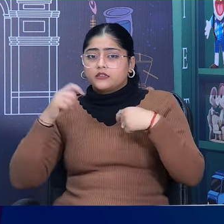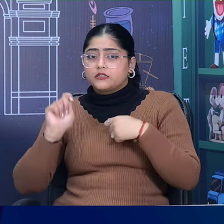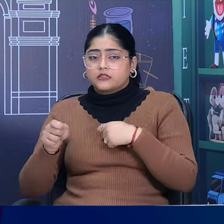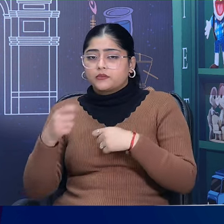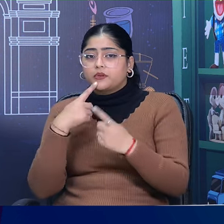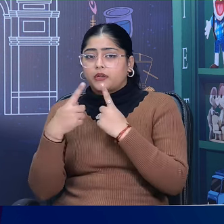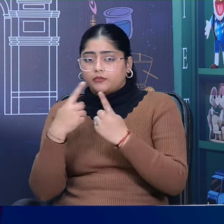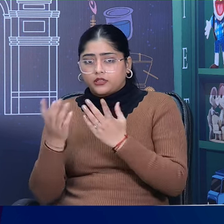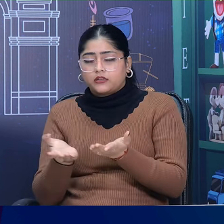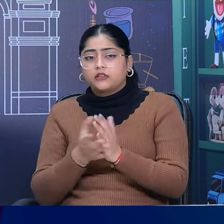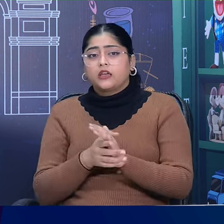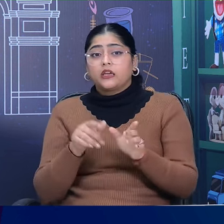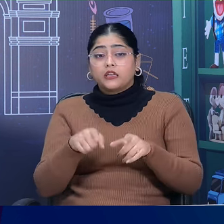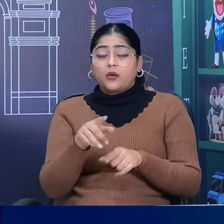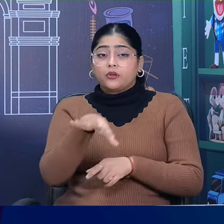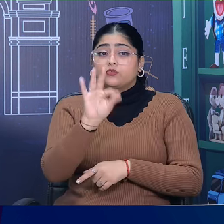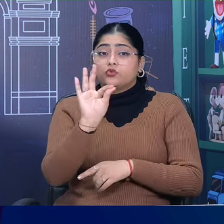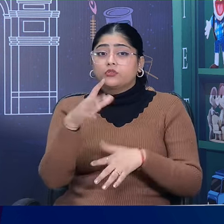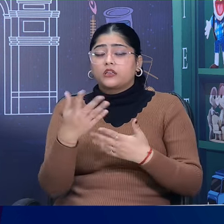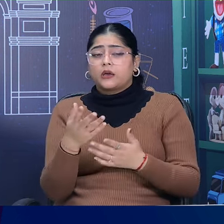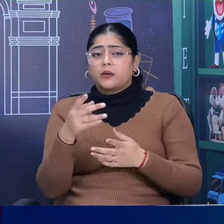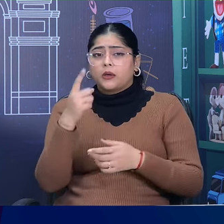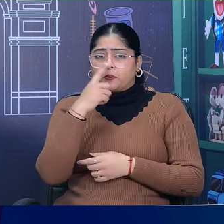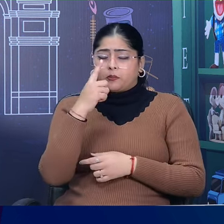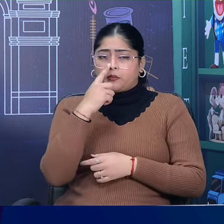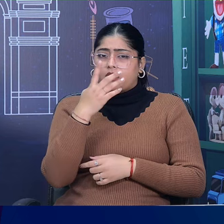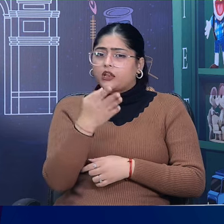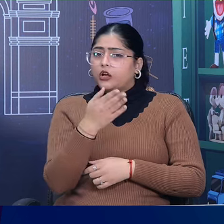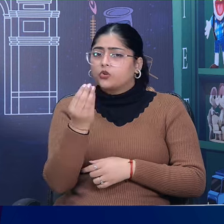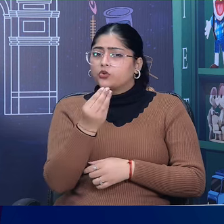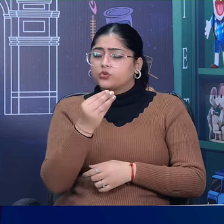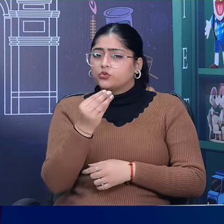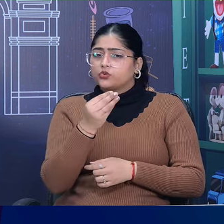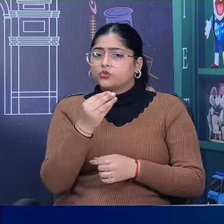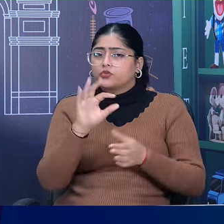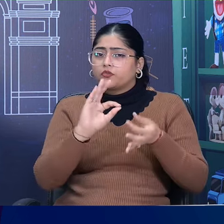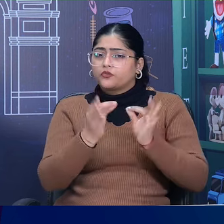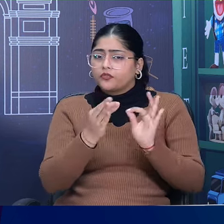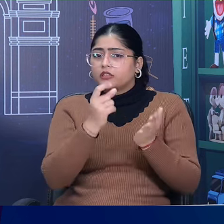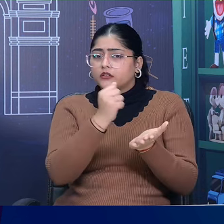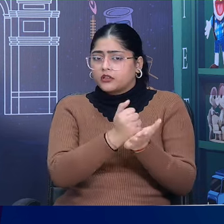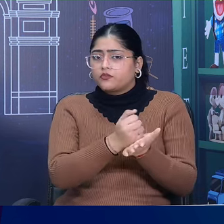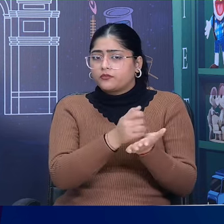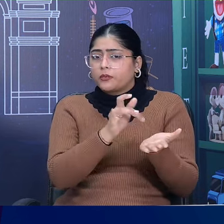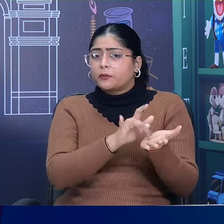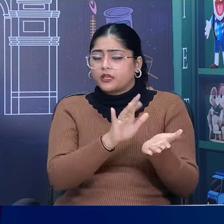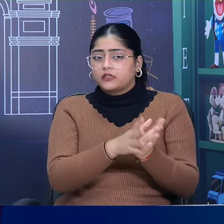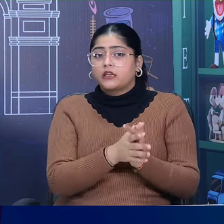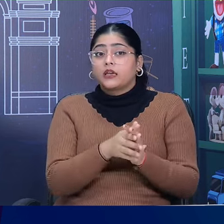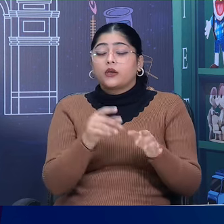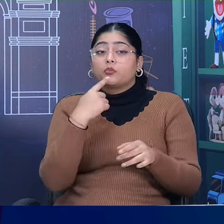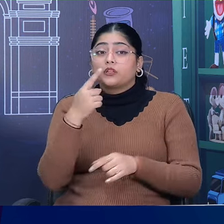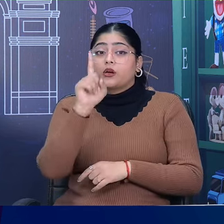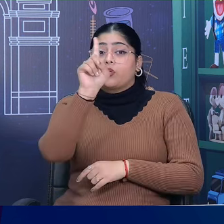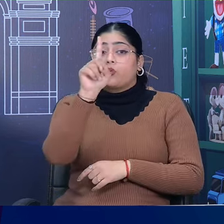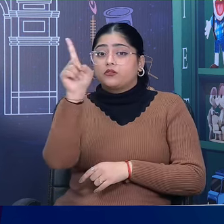वहां पर जो प्रतिनिधि सामने आते हैं उनमें महिलाओं का कुछ रिजर्व हिस्सा होता है जी बिल्कुल इसमें भी एक तिहाई सीटें जो होती है